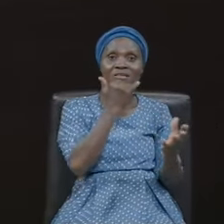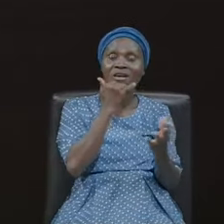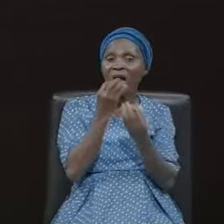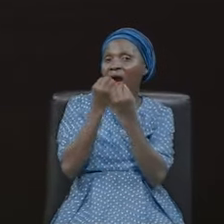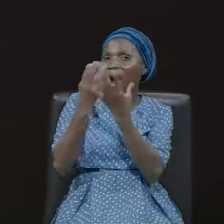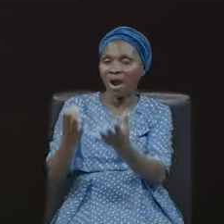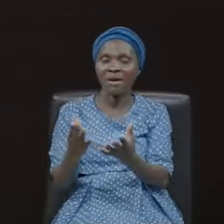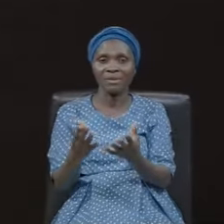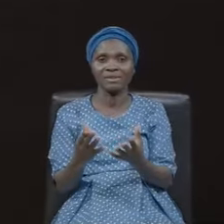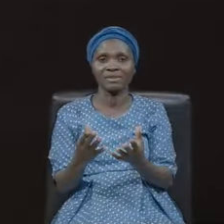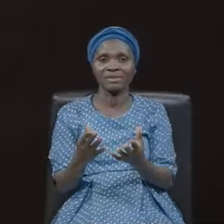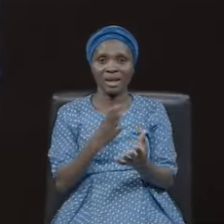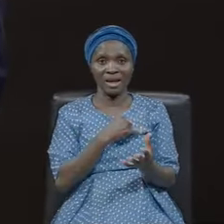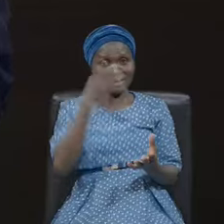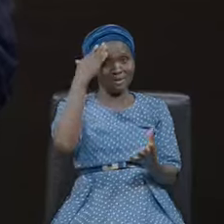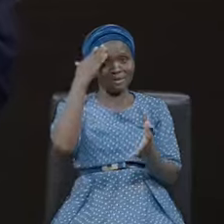Et puis,